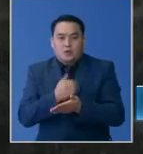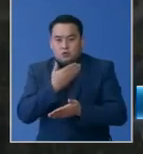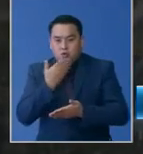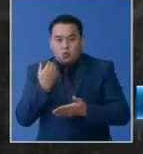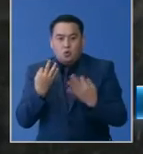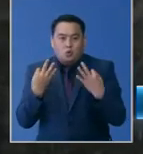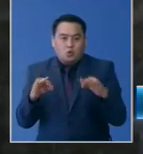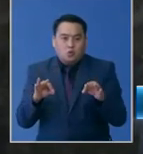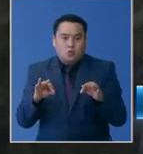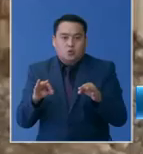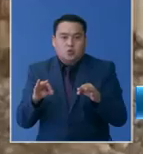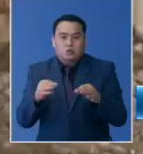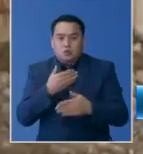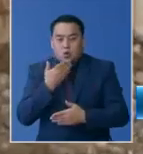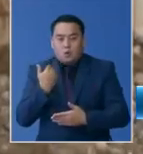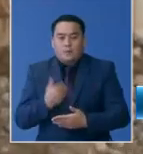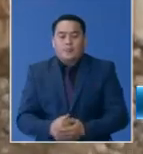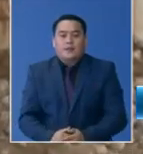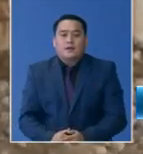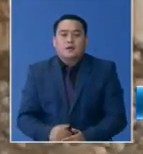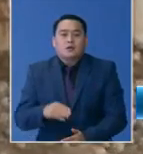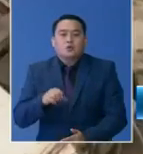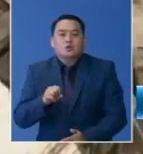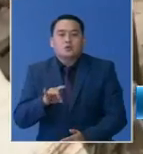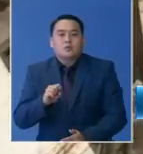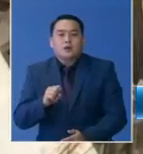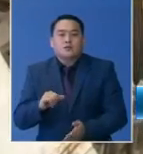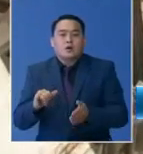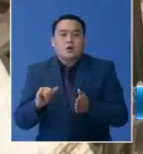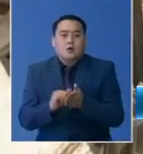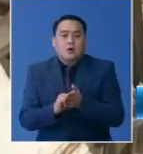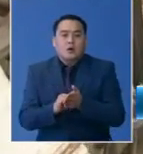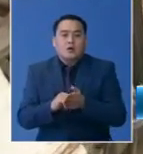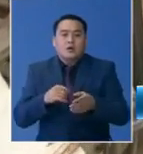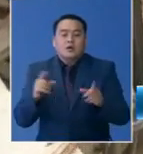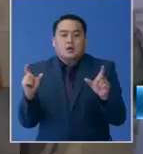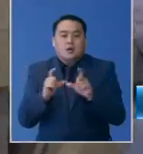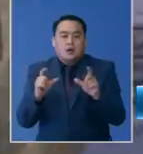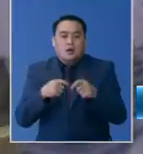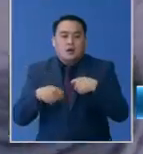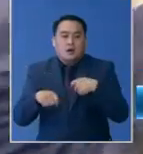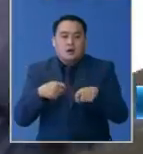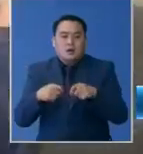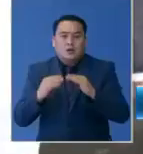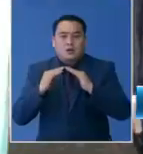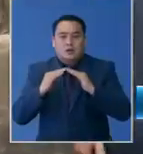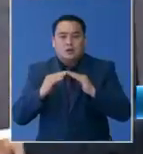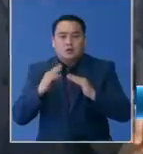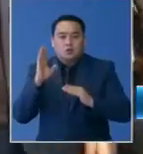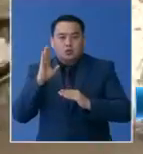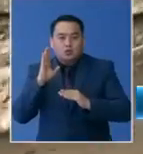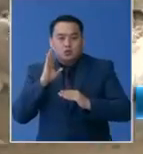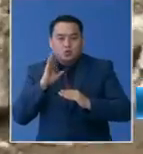Құрылысқа рұқсат жоқ бұл. Ал Тұздыбастау ауылына орналасқан мына бір азық-түлік дүкенінің жанындағы контейнер су ағардың